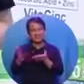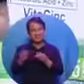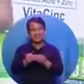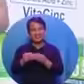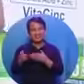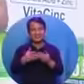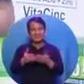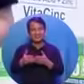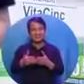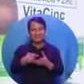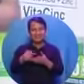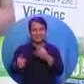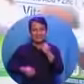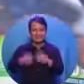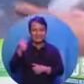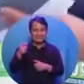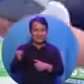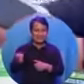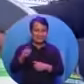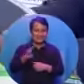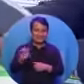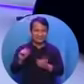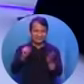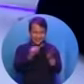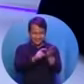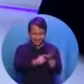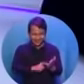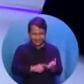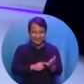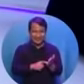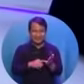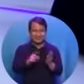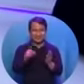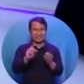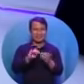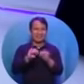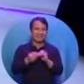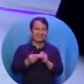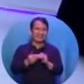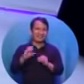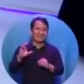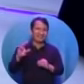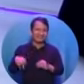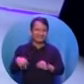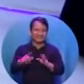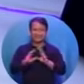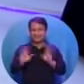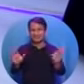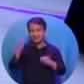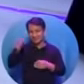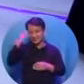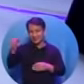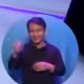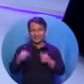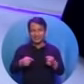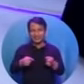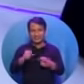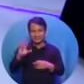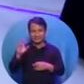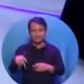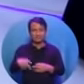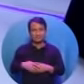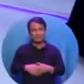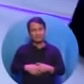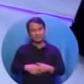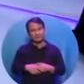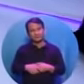lang i-ano yung panalim boyfriend nyo. Baka mamaya, ganun-ganun ka lang. Pero yun pala, numero na ng boyfriend mo. Kabisado mo lang numero. Oops,